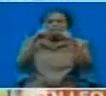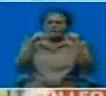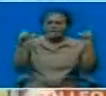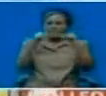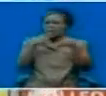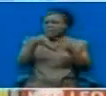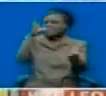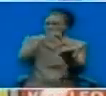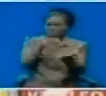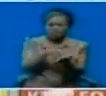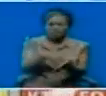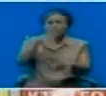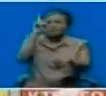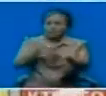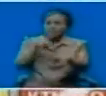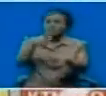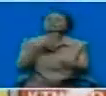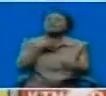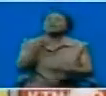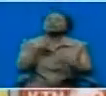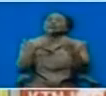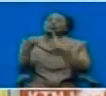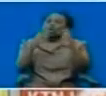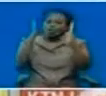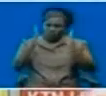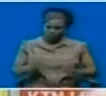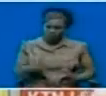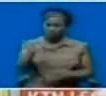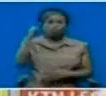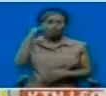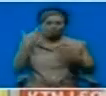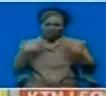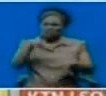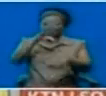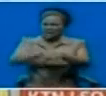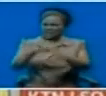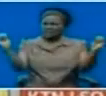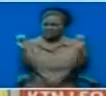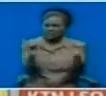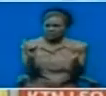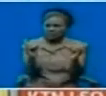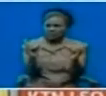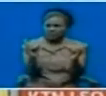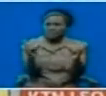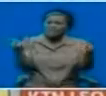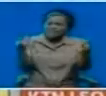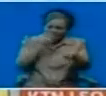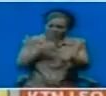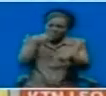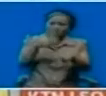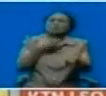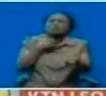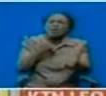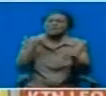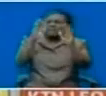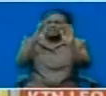hali hii? Saa hilo unataka kuongea na mtu, kama umepiga simu umpati, na saa hiyo ndio ulikuwa naacha na yeye,